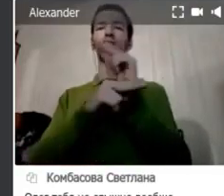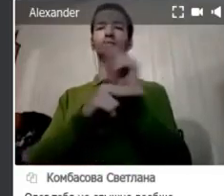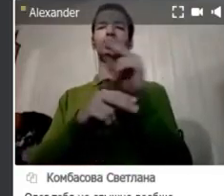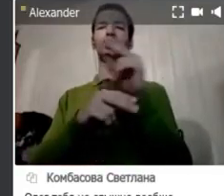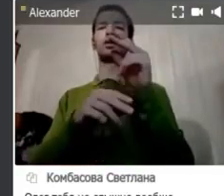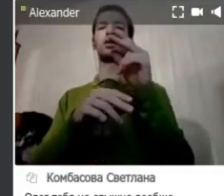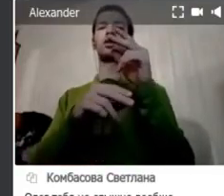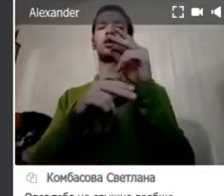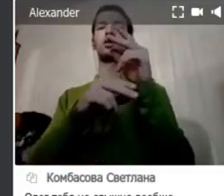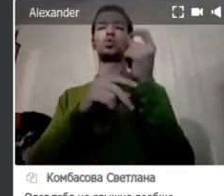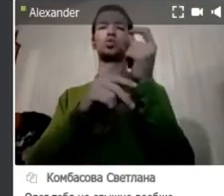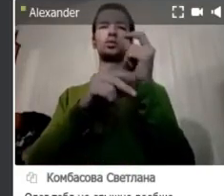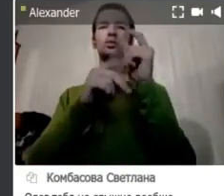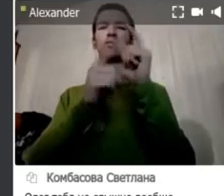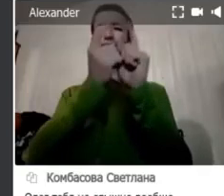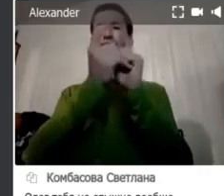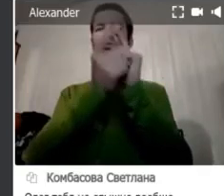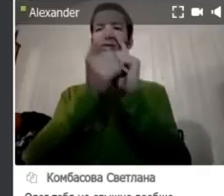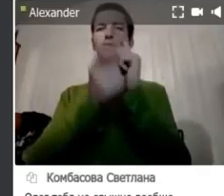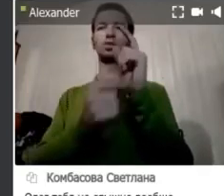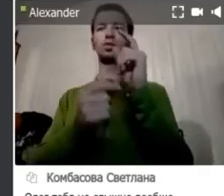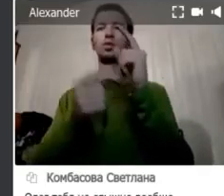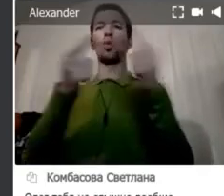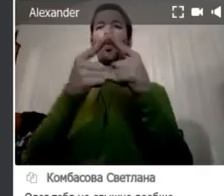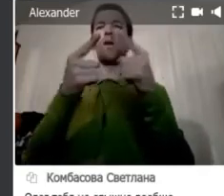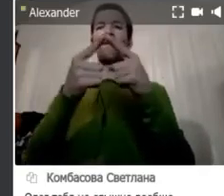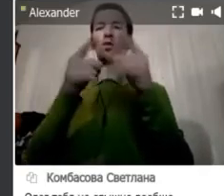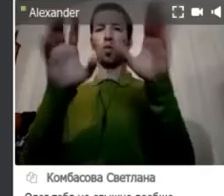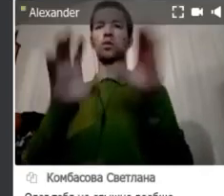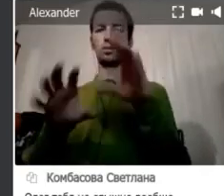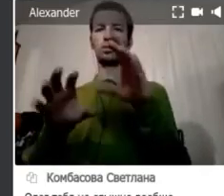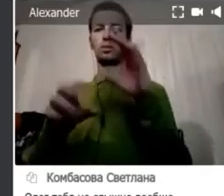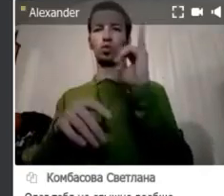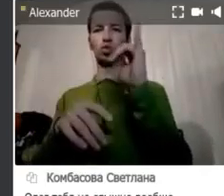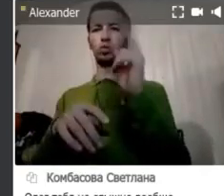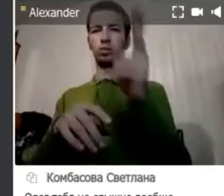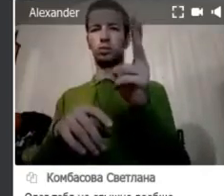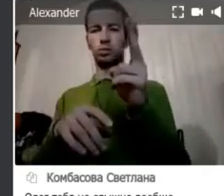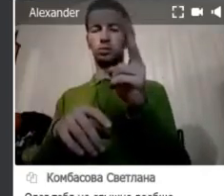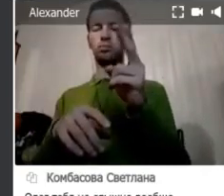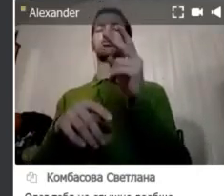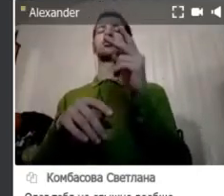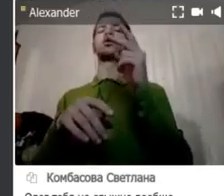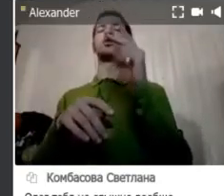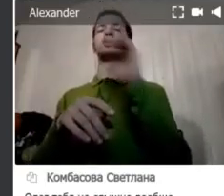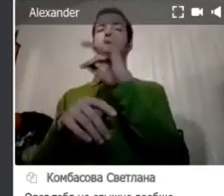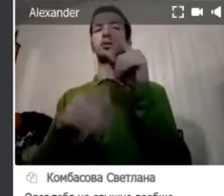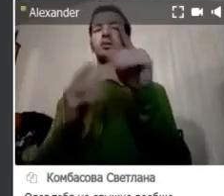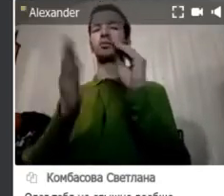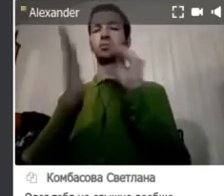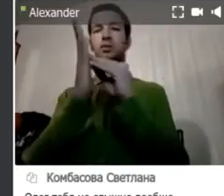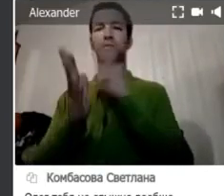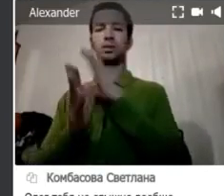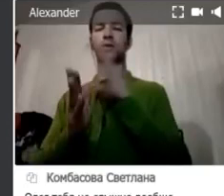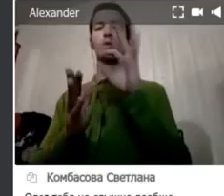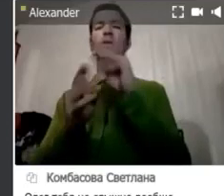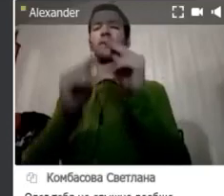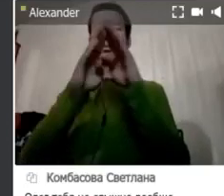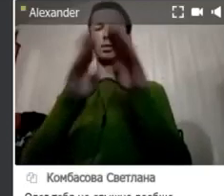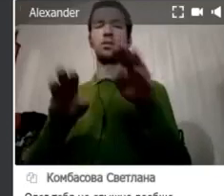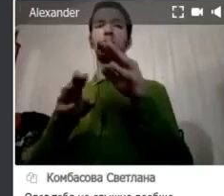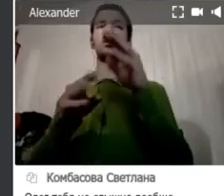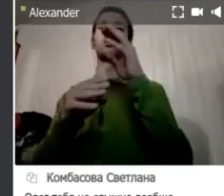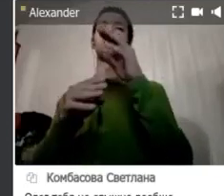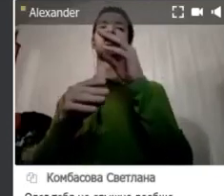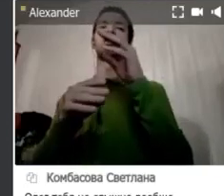как бы финансовые пирамиды – это там то-то, кроме скажем,